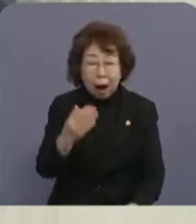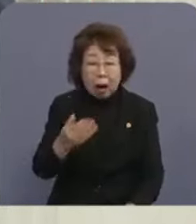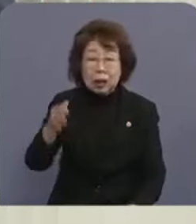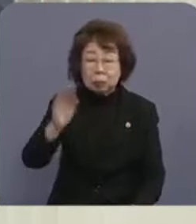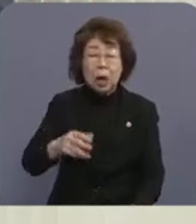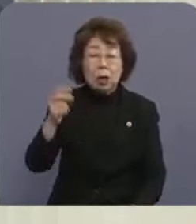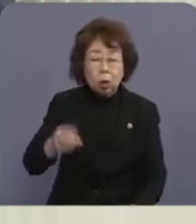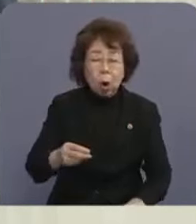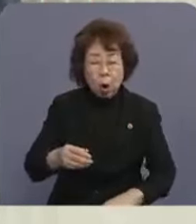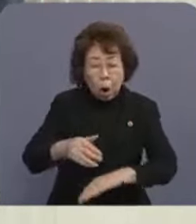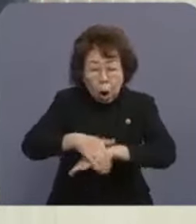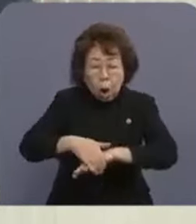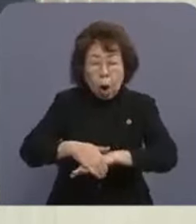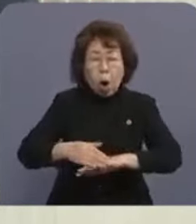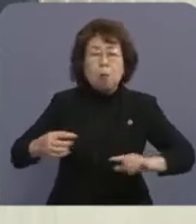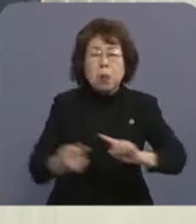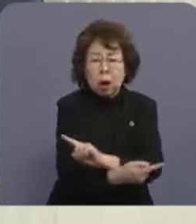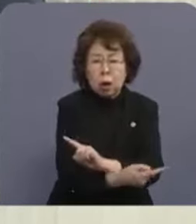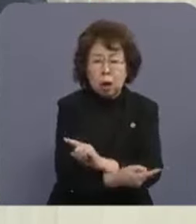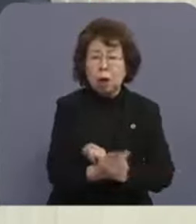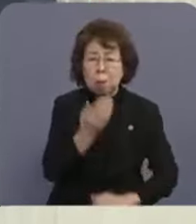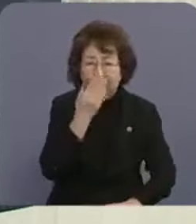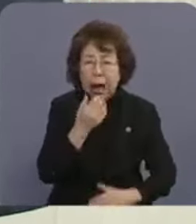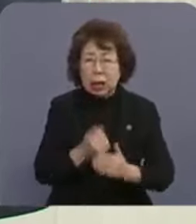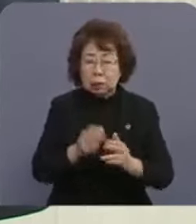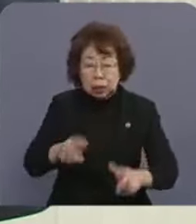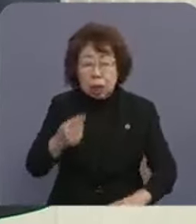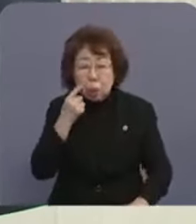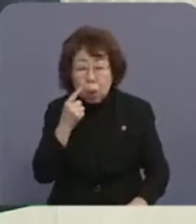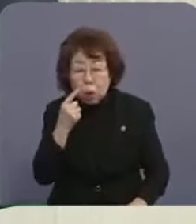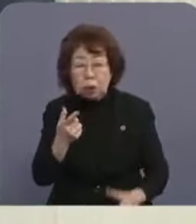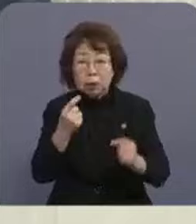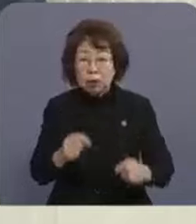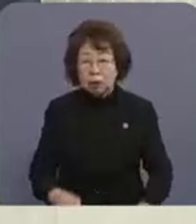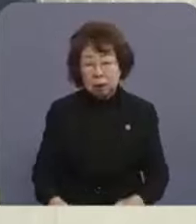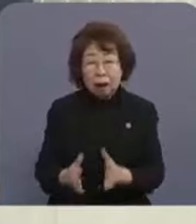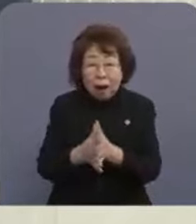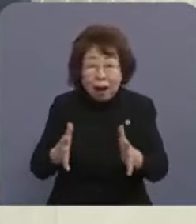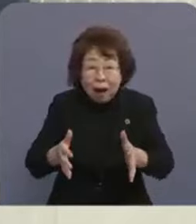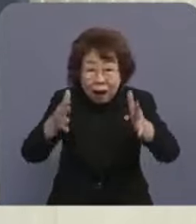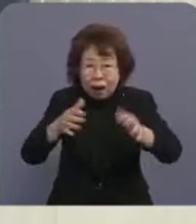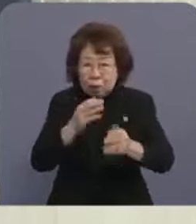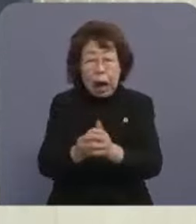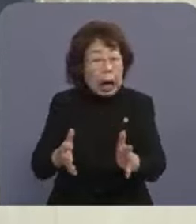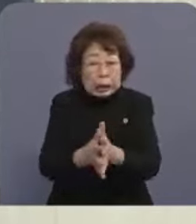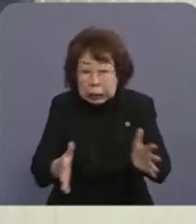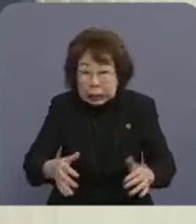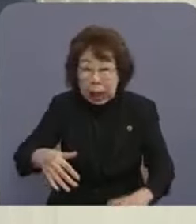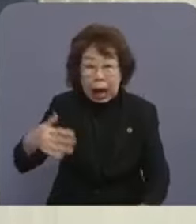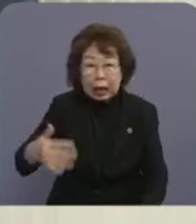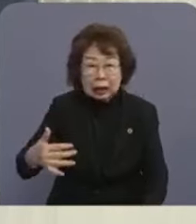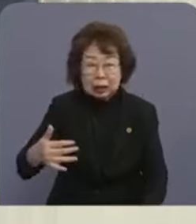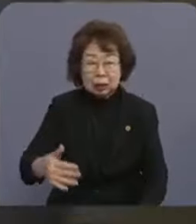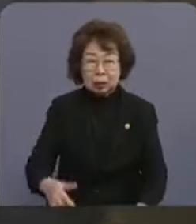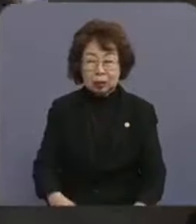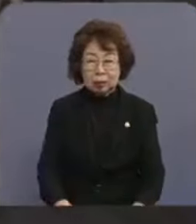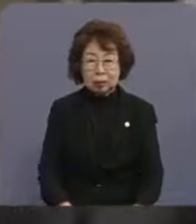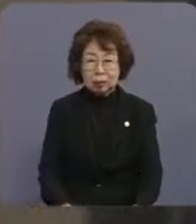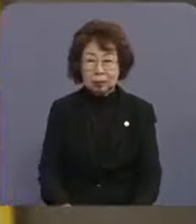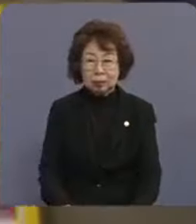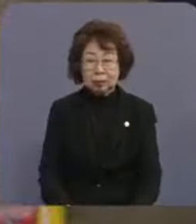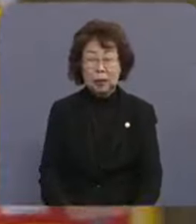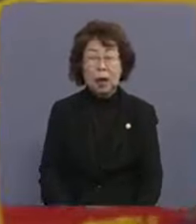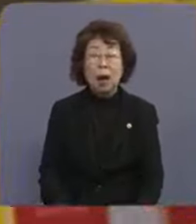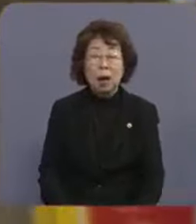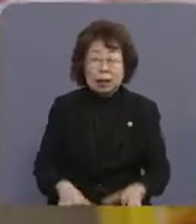또 건축 변경을 추진하다 보니 지금 보시는 바와 같이 지상공사는 시작조차 하지 못하고 있습니다.